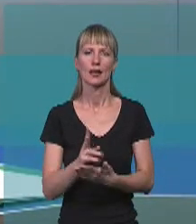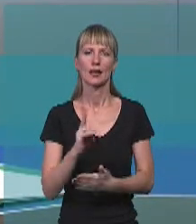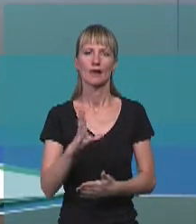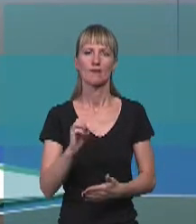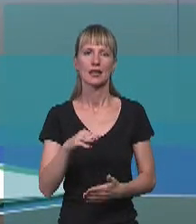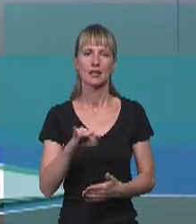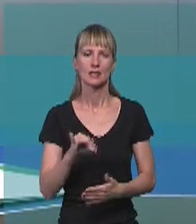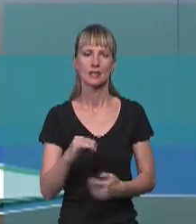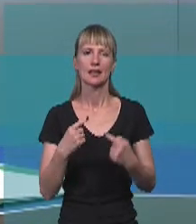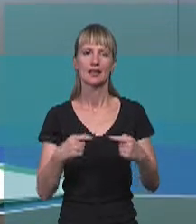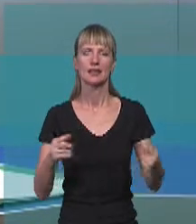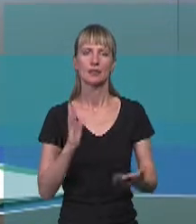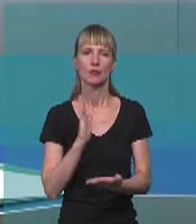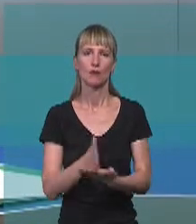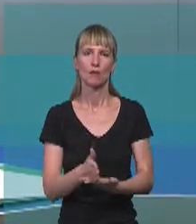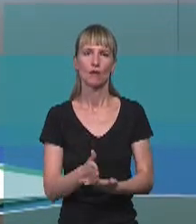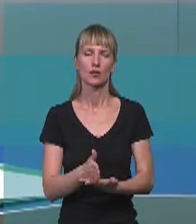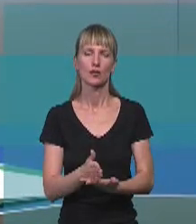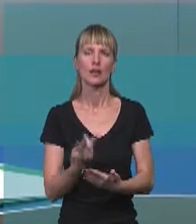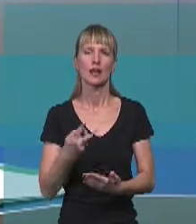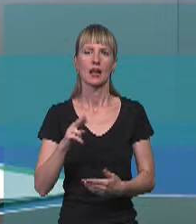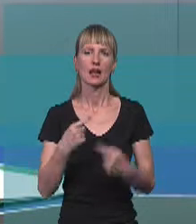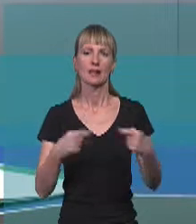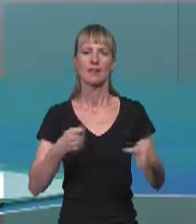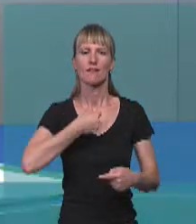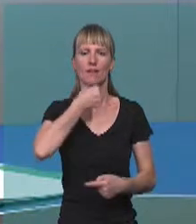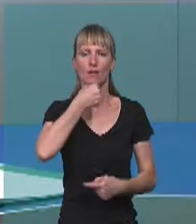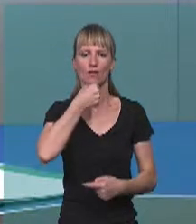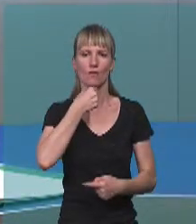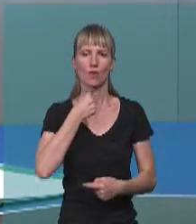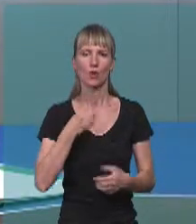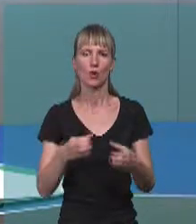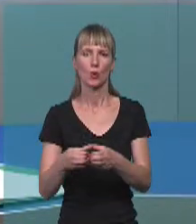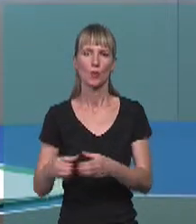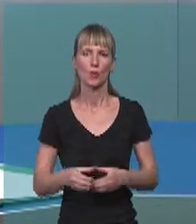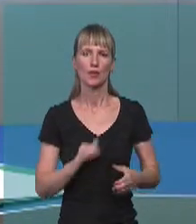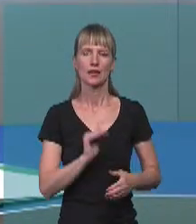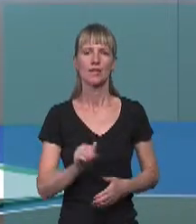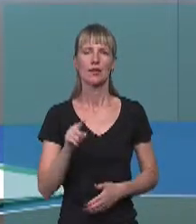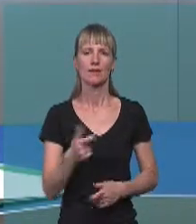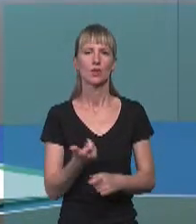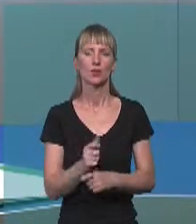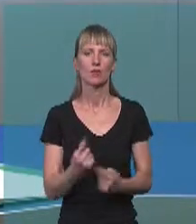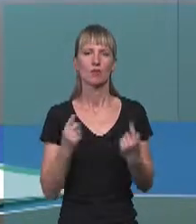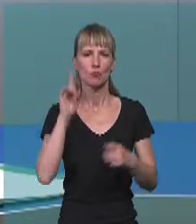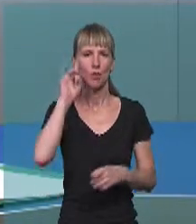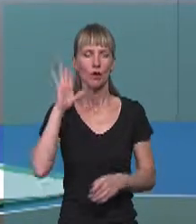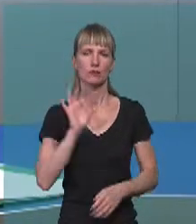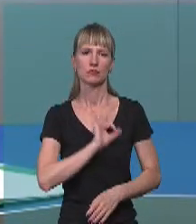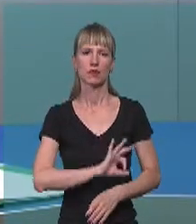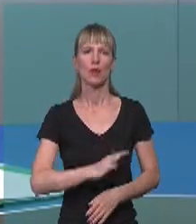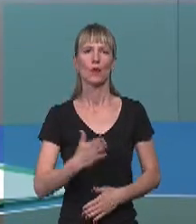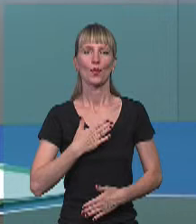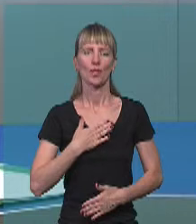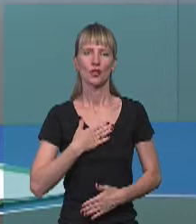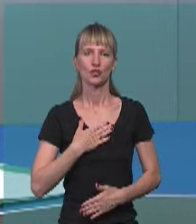квести різної спрямованості для різних вікових категорій дітей, і вони дуже великою популярністю користуються